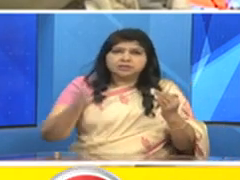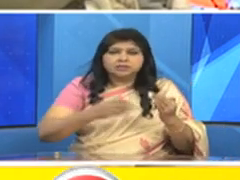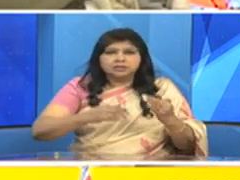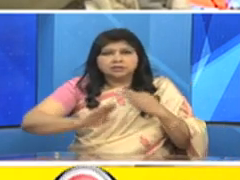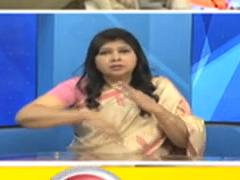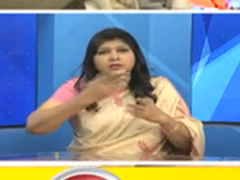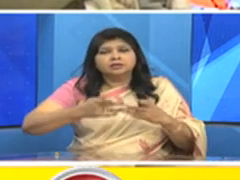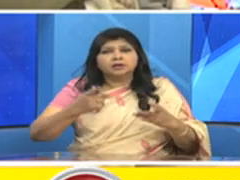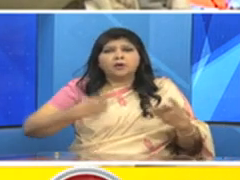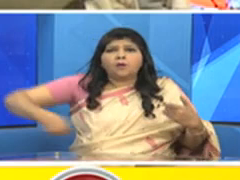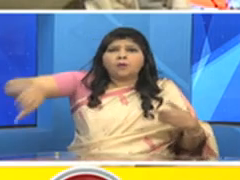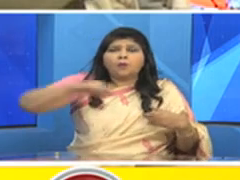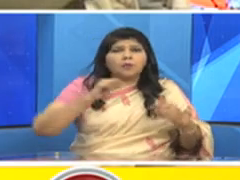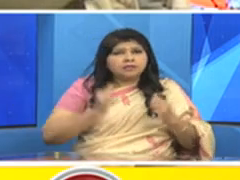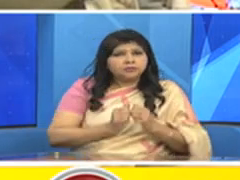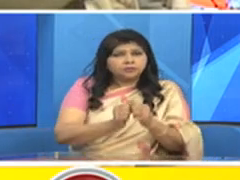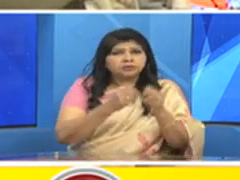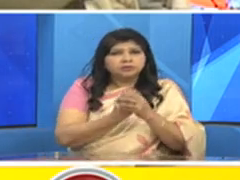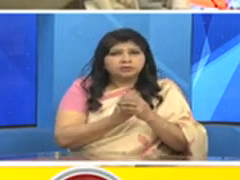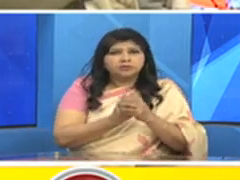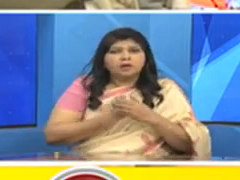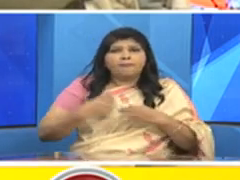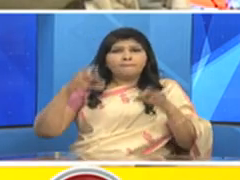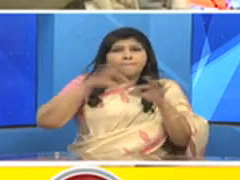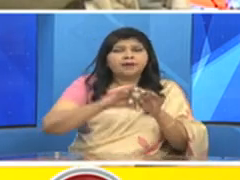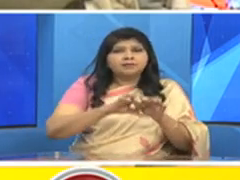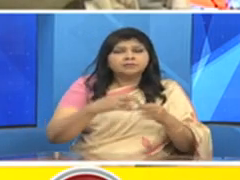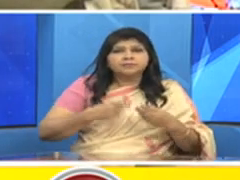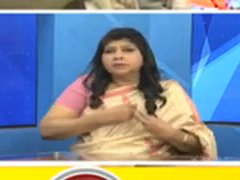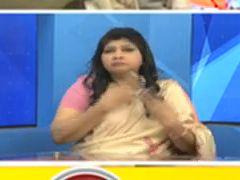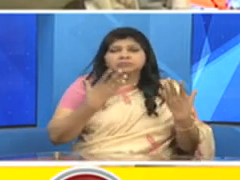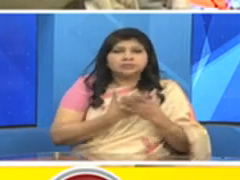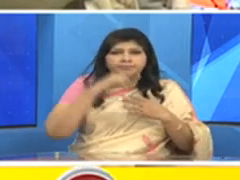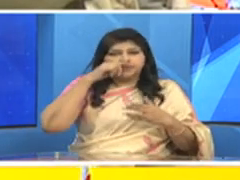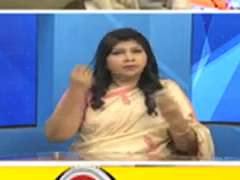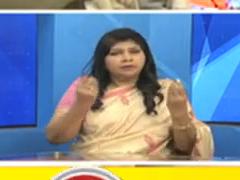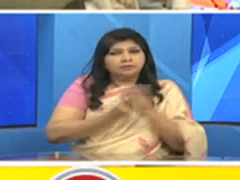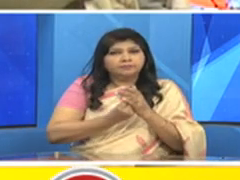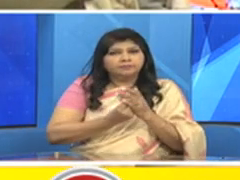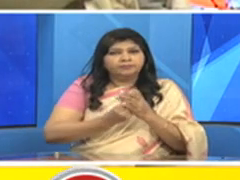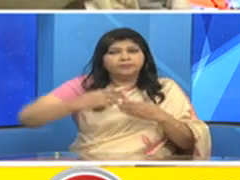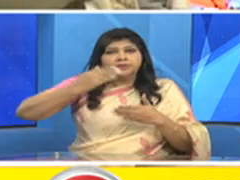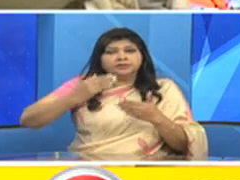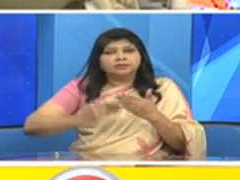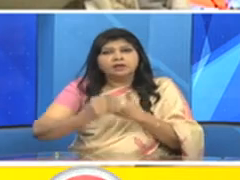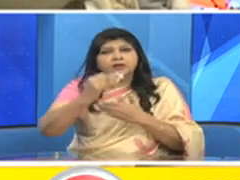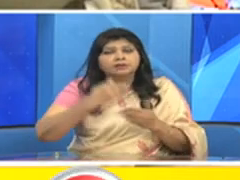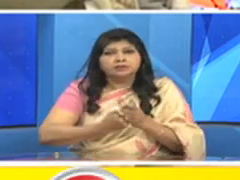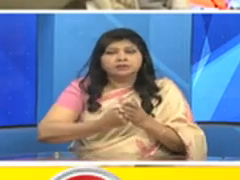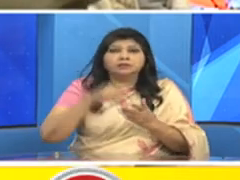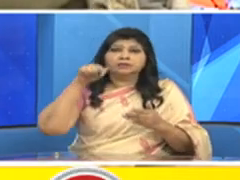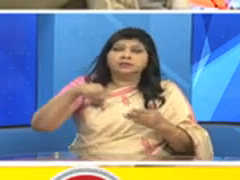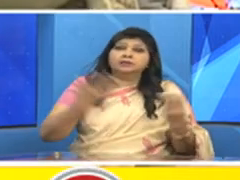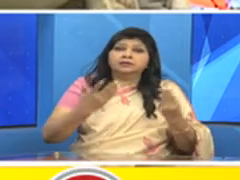बाद जन भागीदारी की भावना, पार्टिसिपेटिव स्पिरिट आज एक और क्षेत्र में तेजी से बढ़ रही है और वह